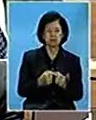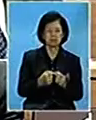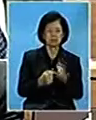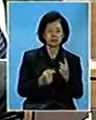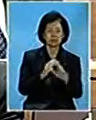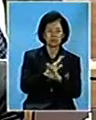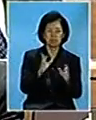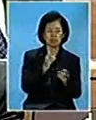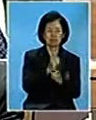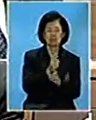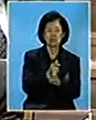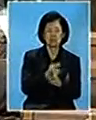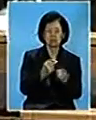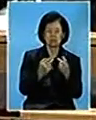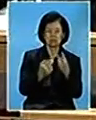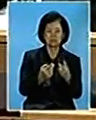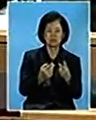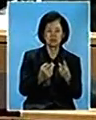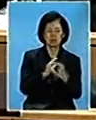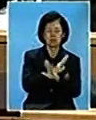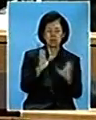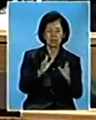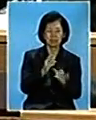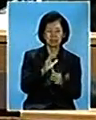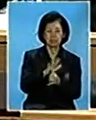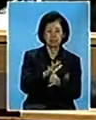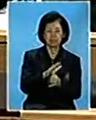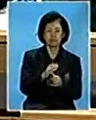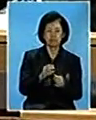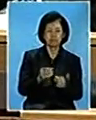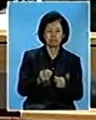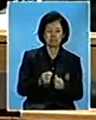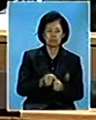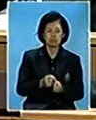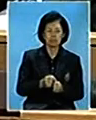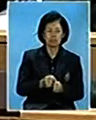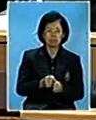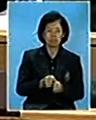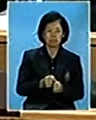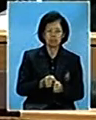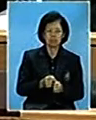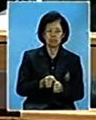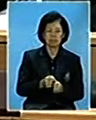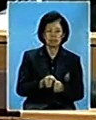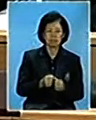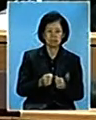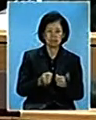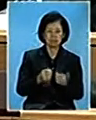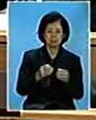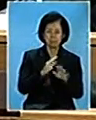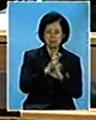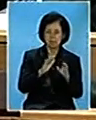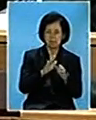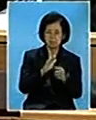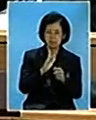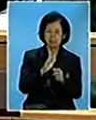ไม่รักษา 2. ไม่ปกป้องที่เจ็บปวดกว่านั้นกับท่านประธานที่เคารพครับนอกจากไม่รักษ